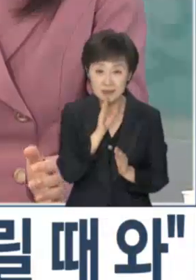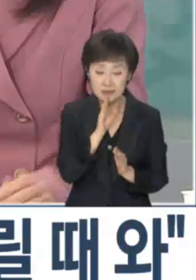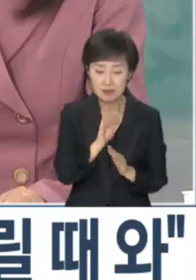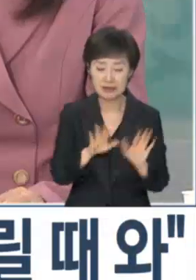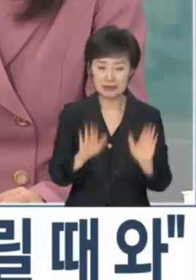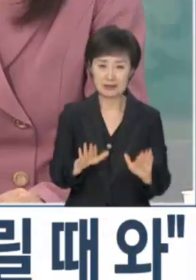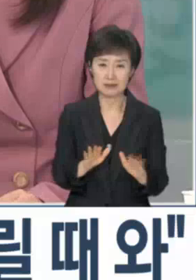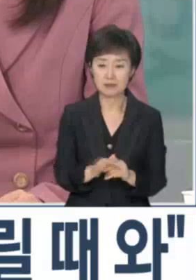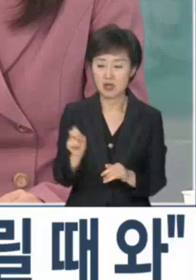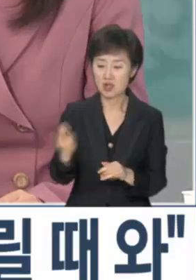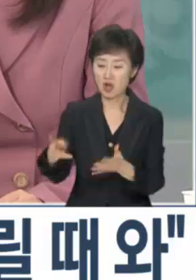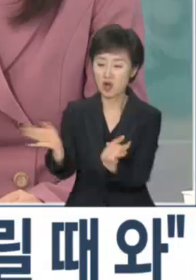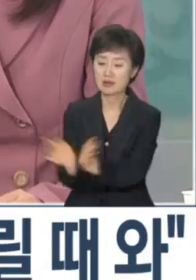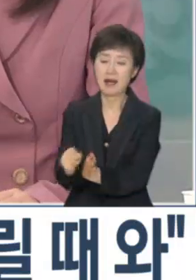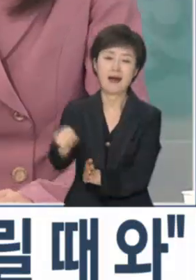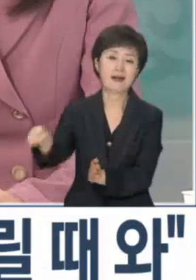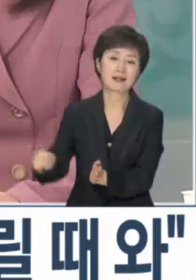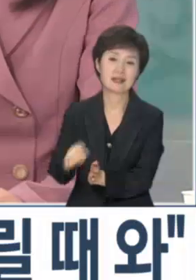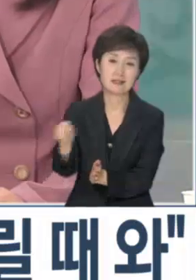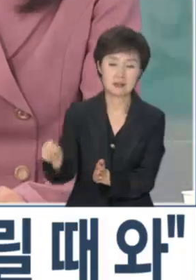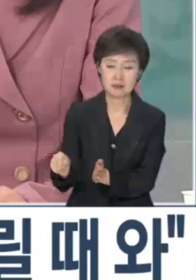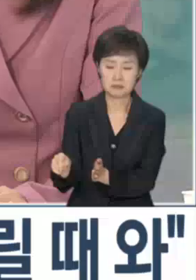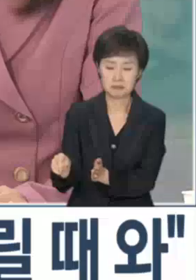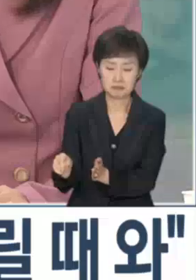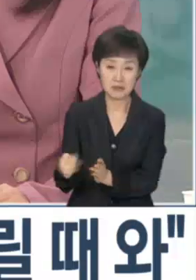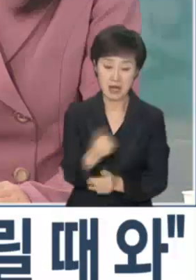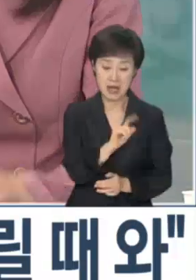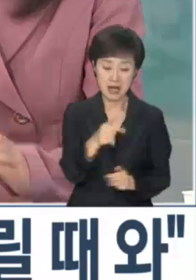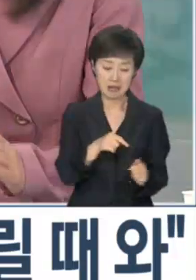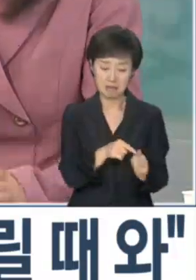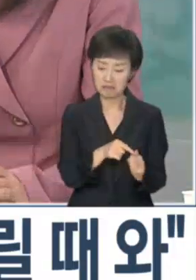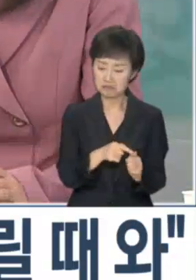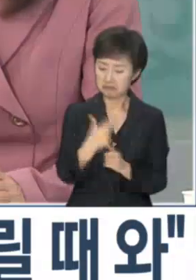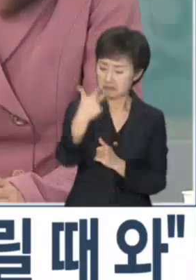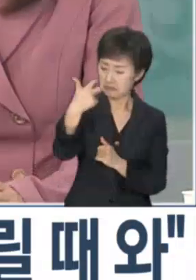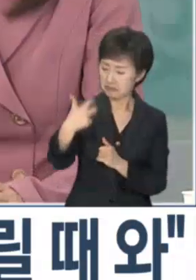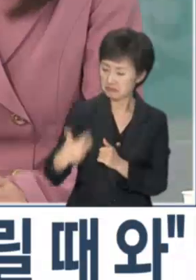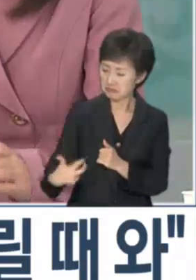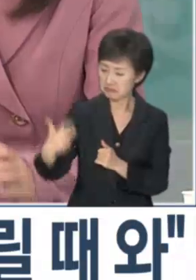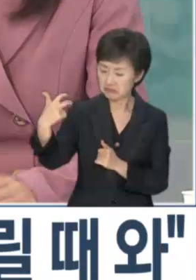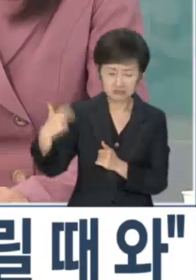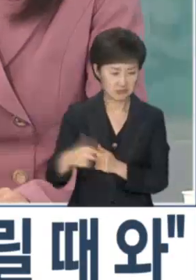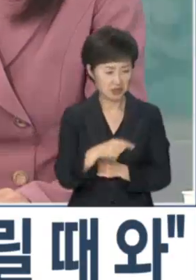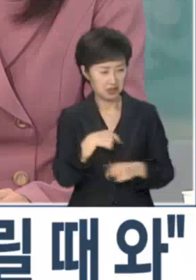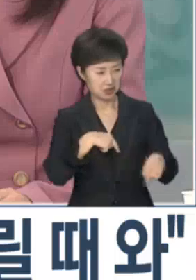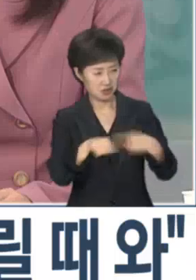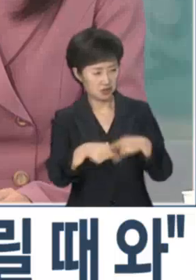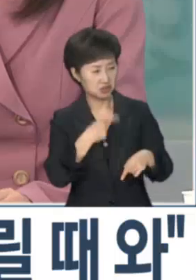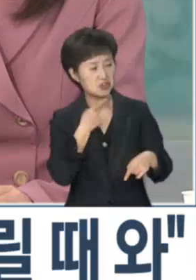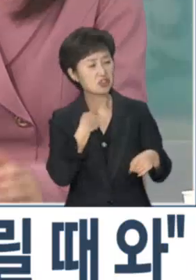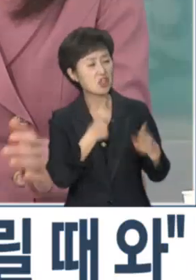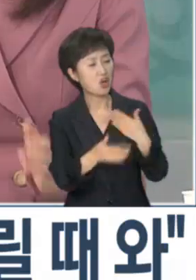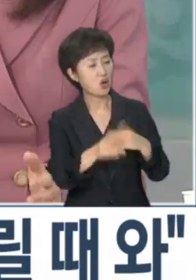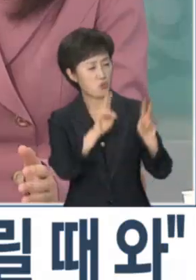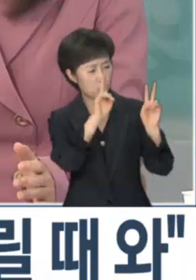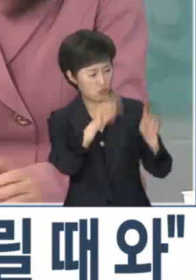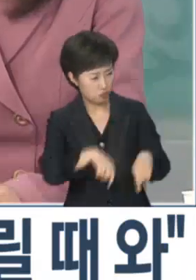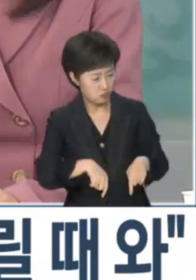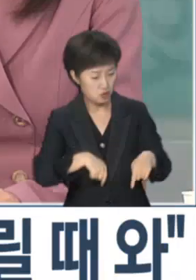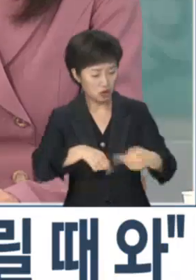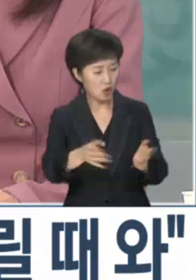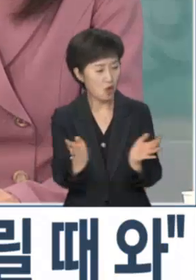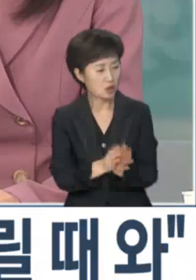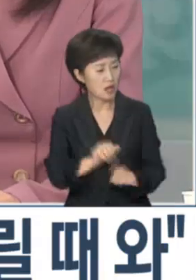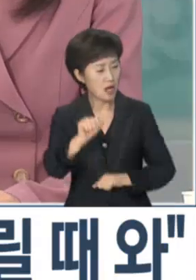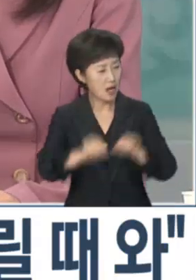분들이 심지어는 여권 내부에서도 한동훈 장관이 정치 경험이 전무하고 게다가 정당 경험 자체가 거의 없다라고